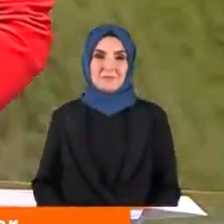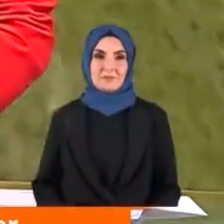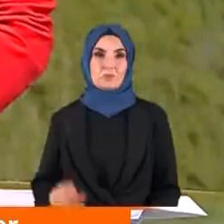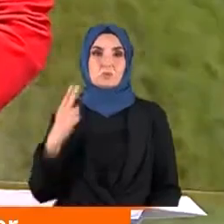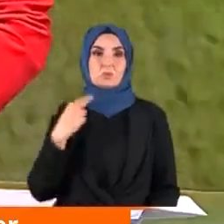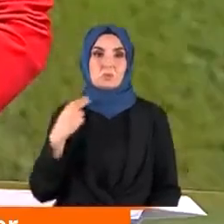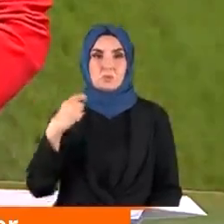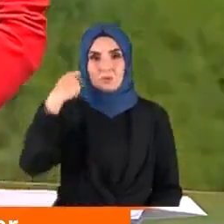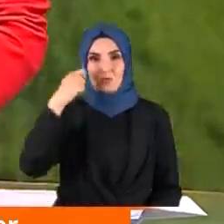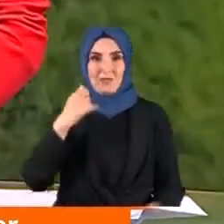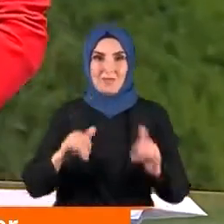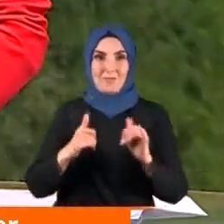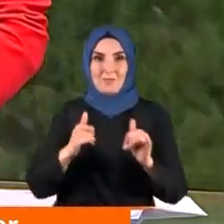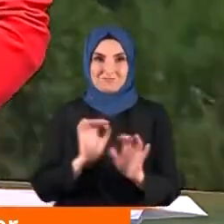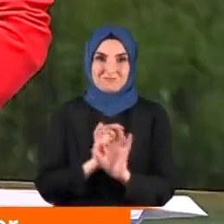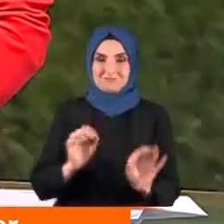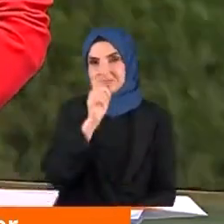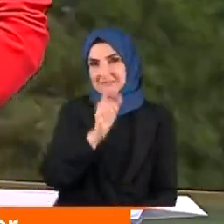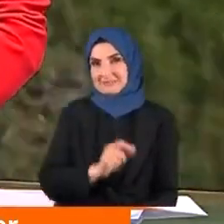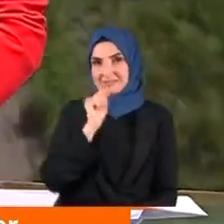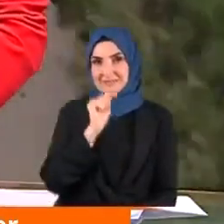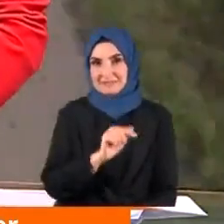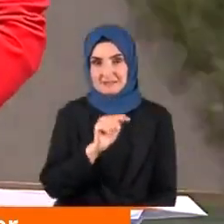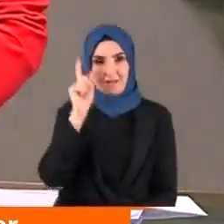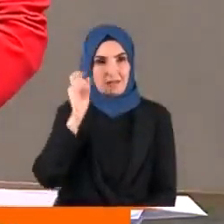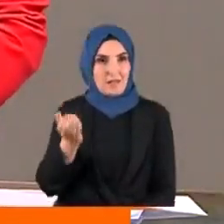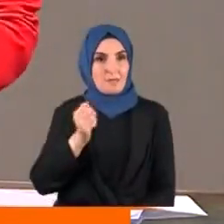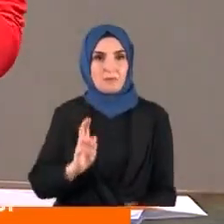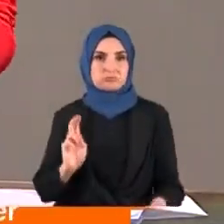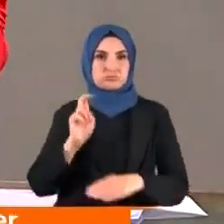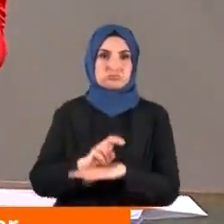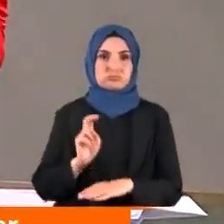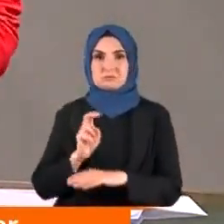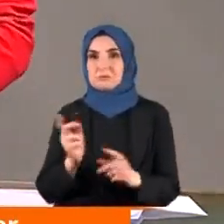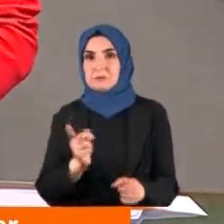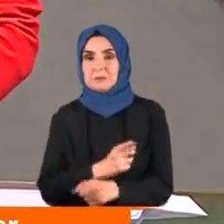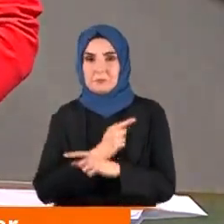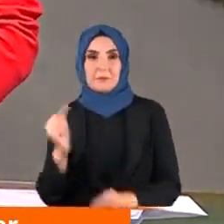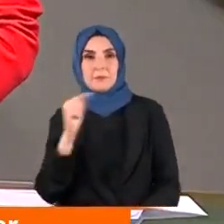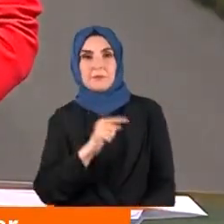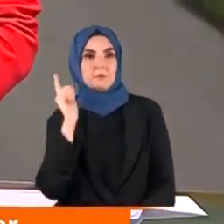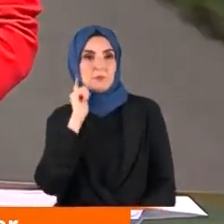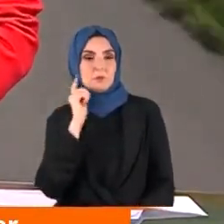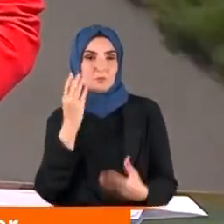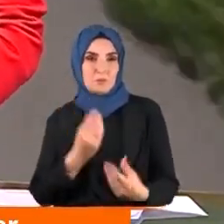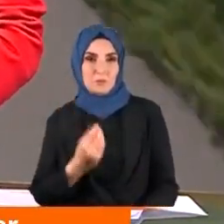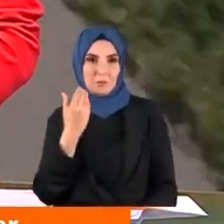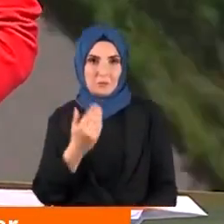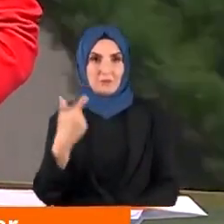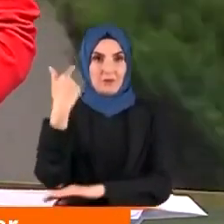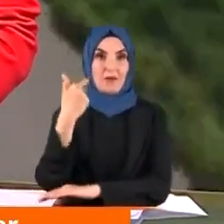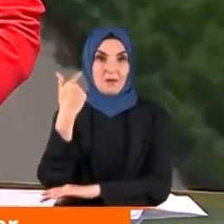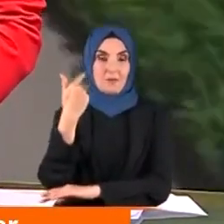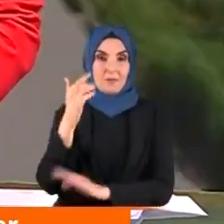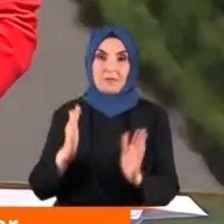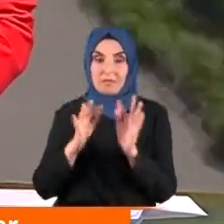Rus dublör Yevgeni Çibotarev yaptığı akıl almaz atlayışlarla tanınıyor. Yine ilginç bir deneme için kameraların karşısındaydı. Adrenalin